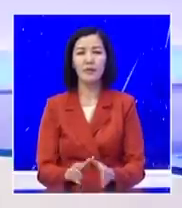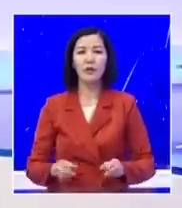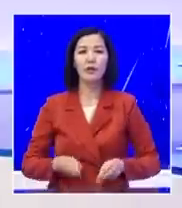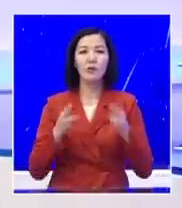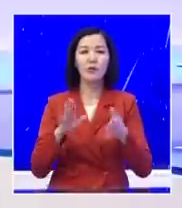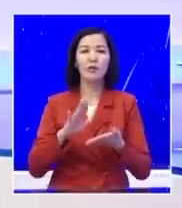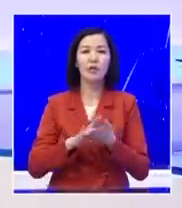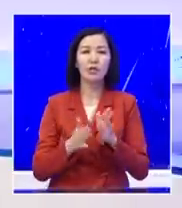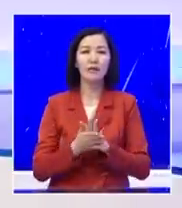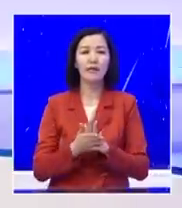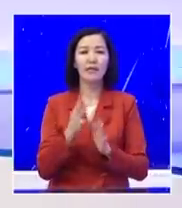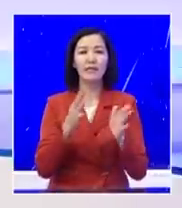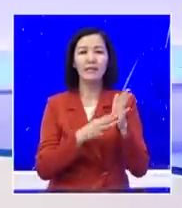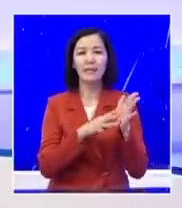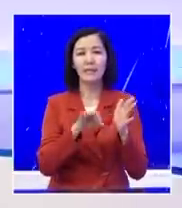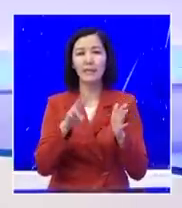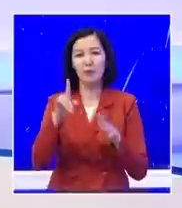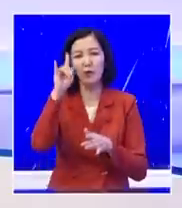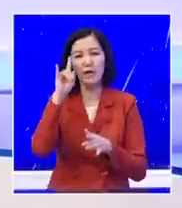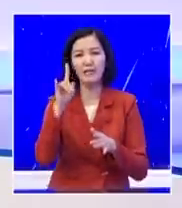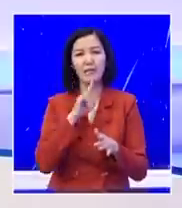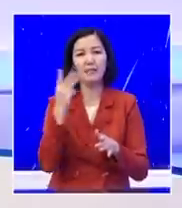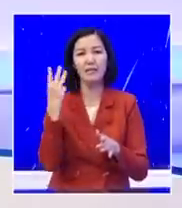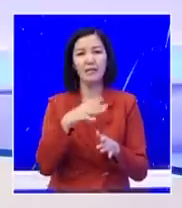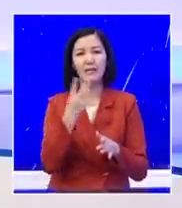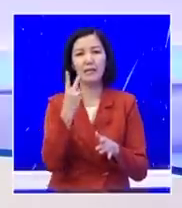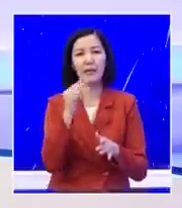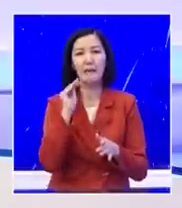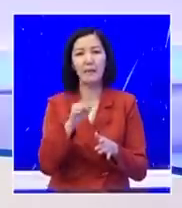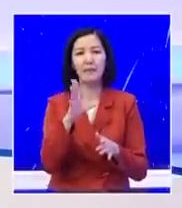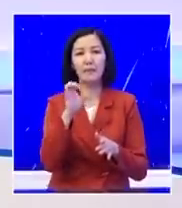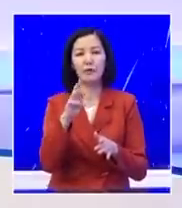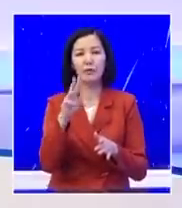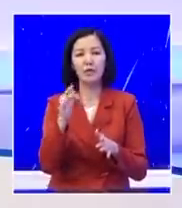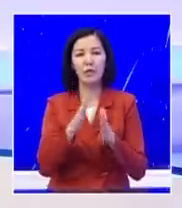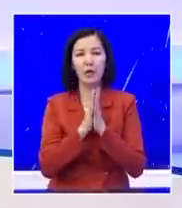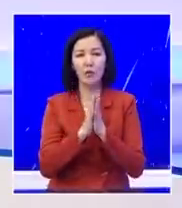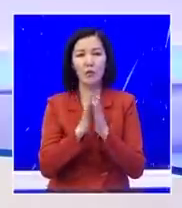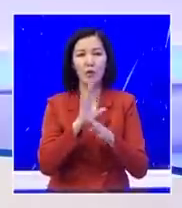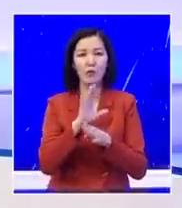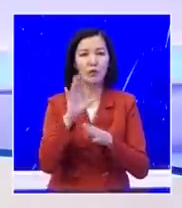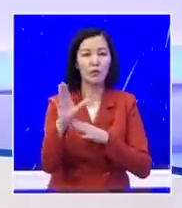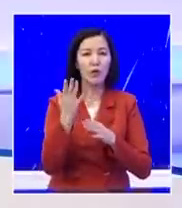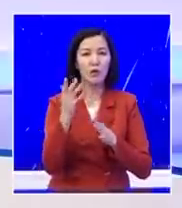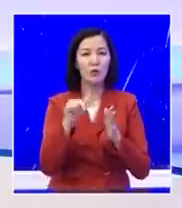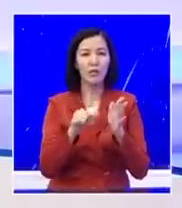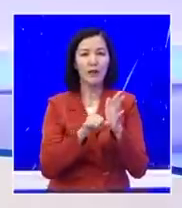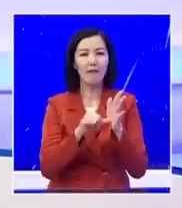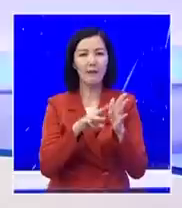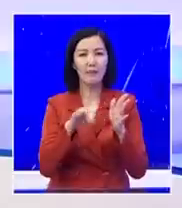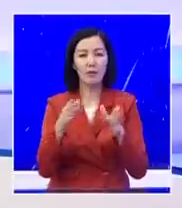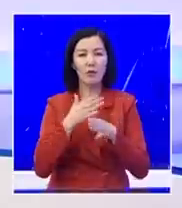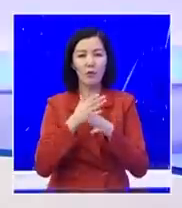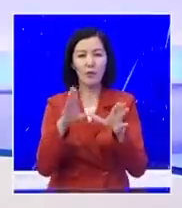Төтенше жағдай кезінде 8 миллион қазақстанды 42500 теңге алуға өтініш берген, оның 4,6 миллионына көмек